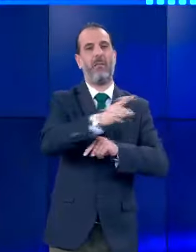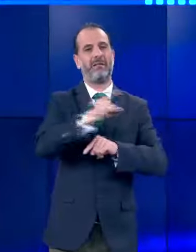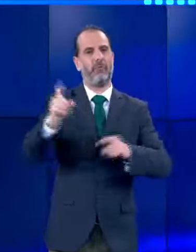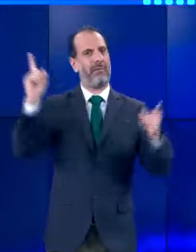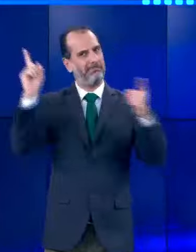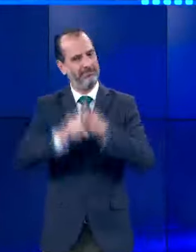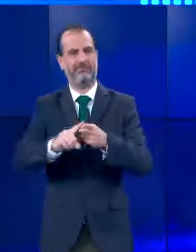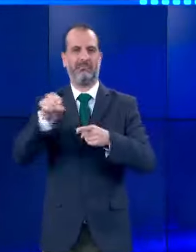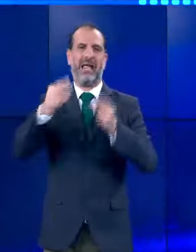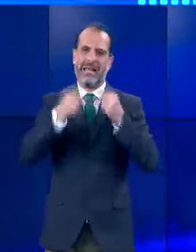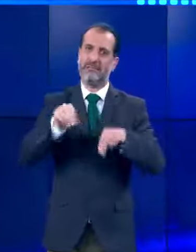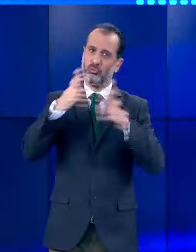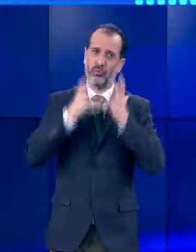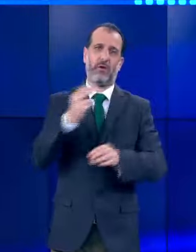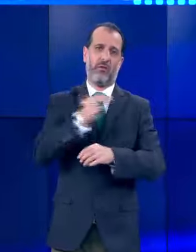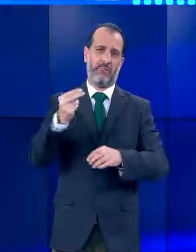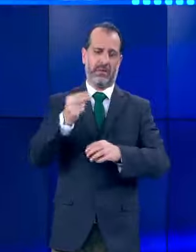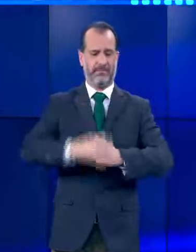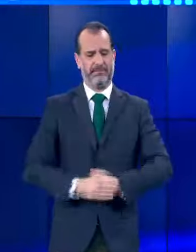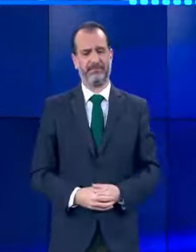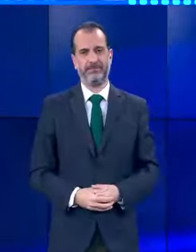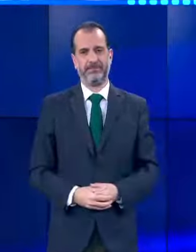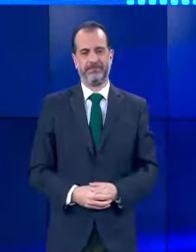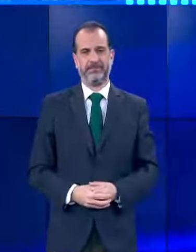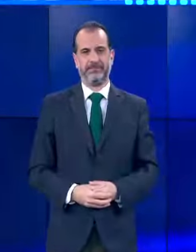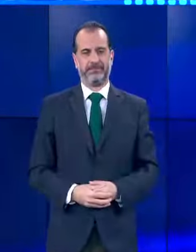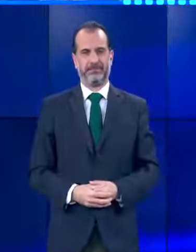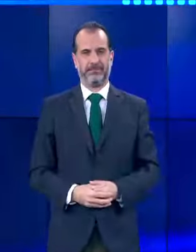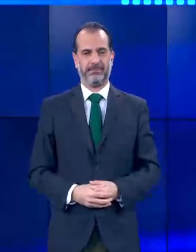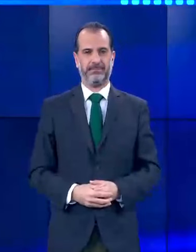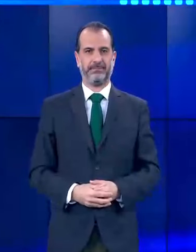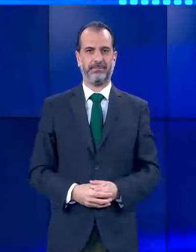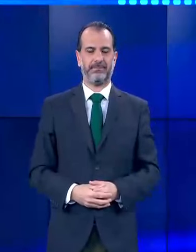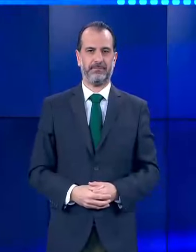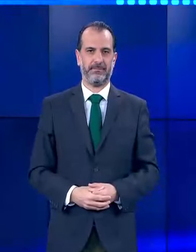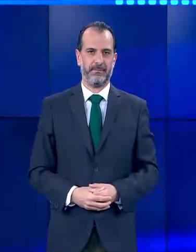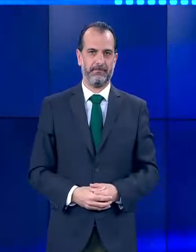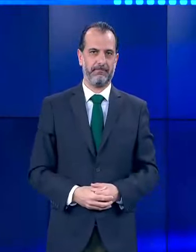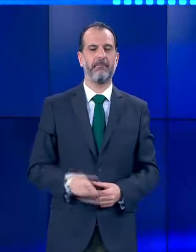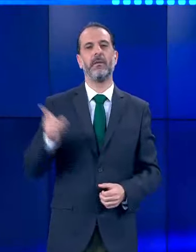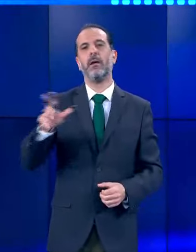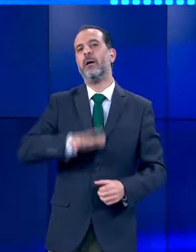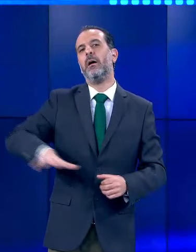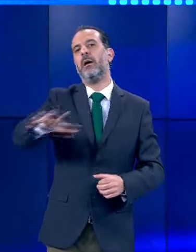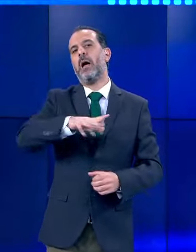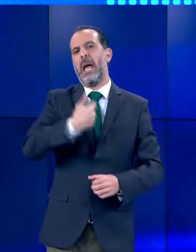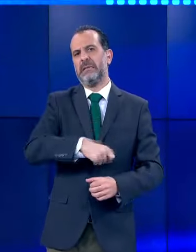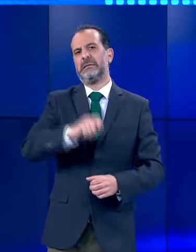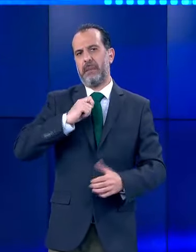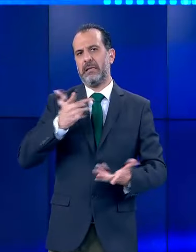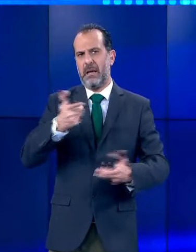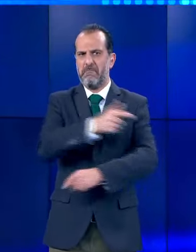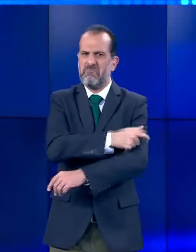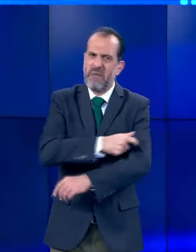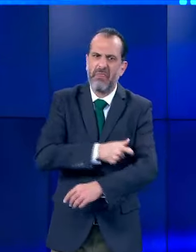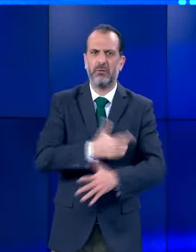σοβαρό πρόβλημα. Σε ευχαριστώ πολύ για την ενημέρωση. Θρήνος και οργή στην Ισπανία. Περισσότεροι από